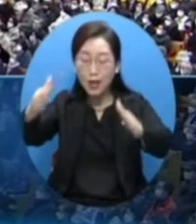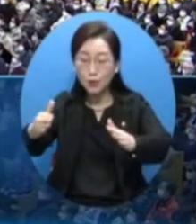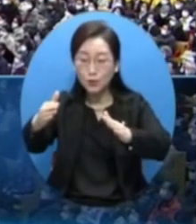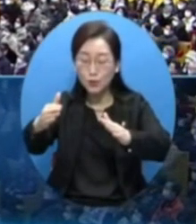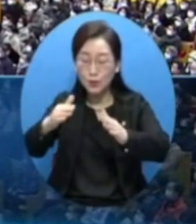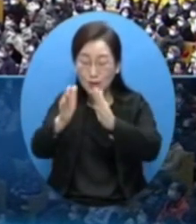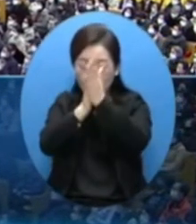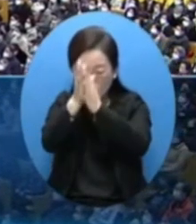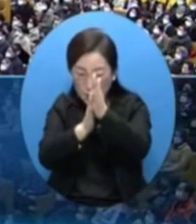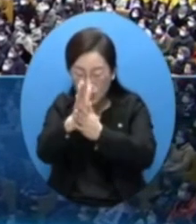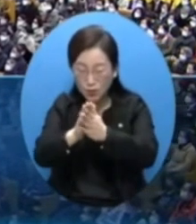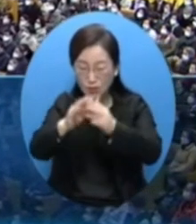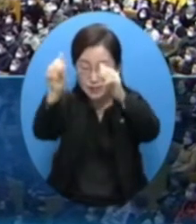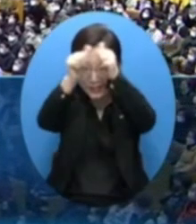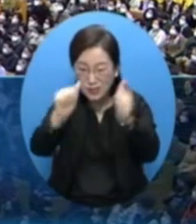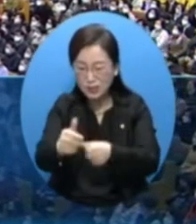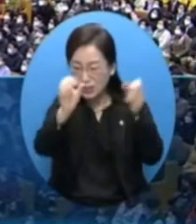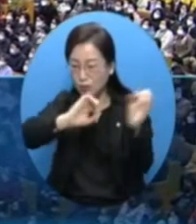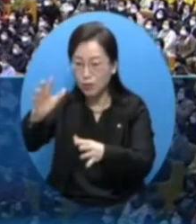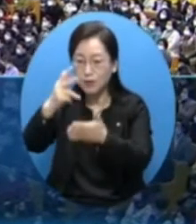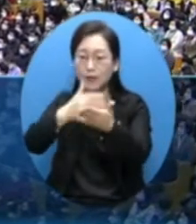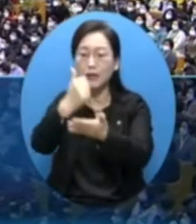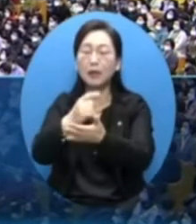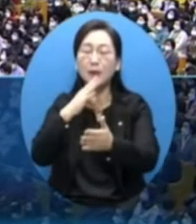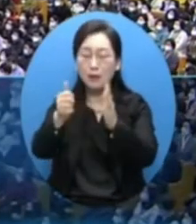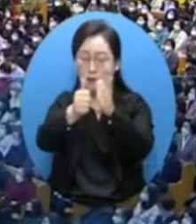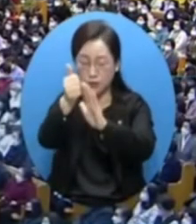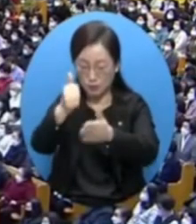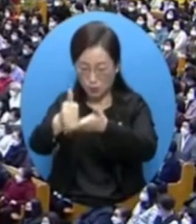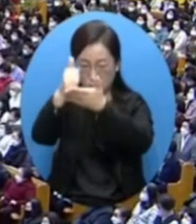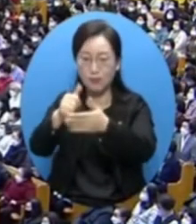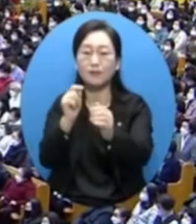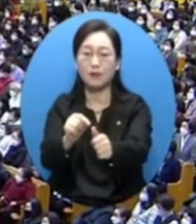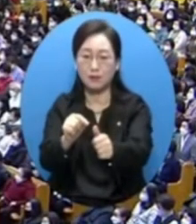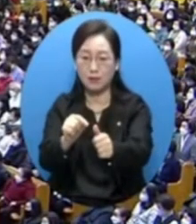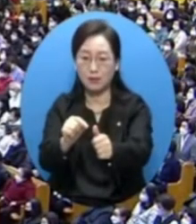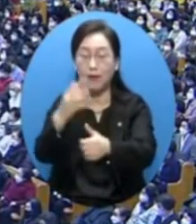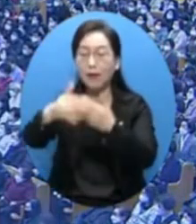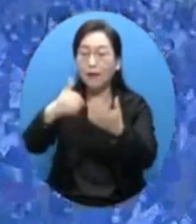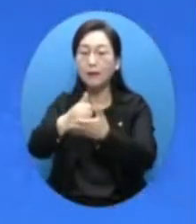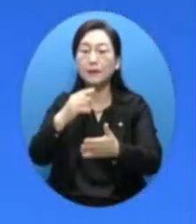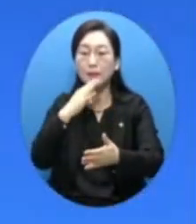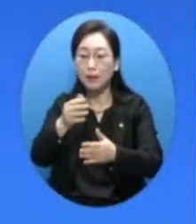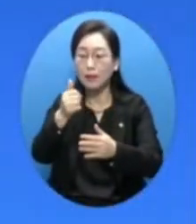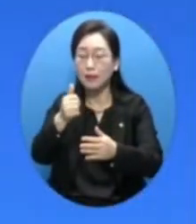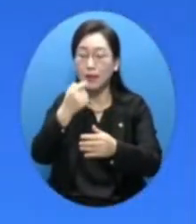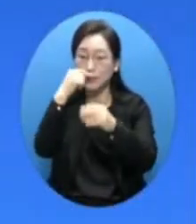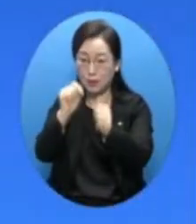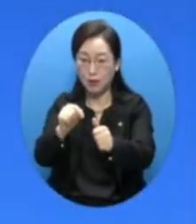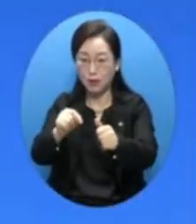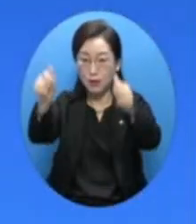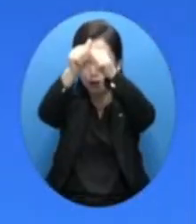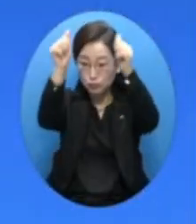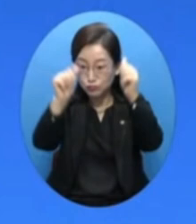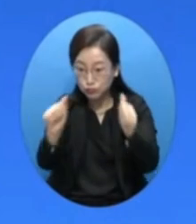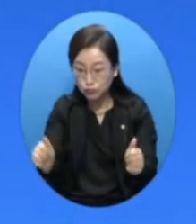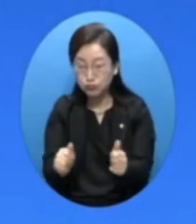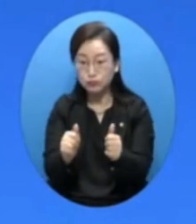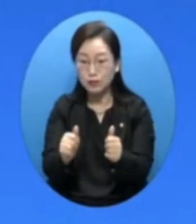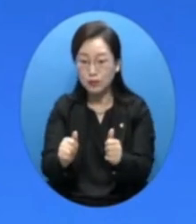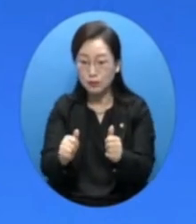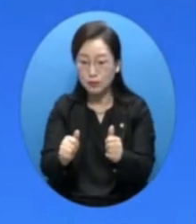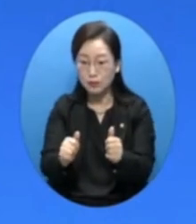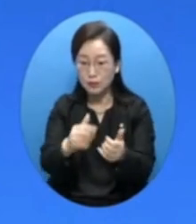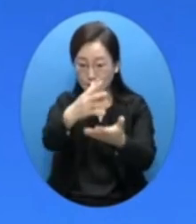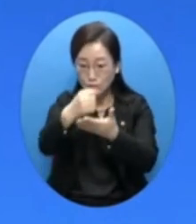성전신들을 치어버리고 야외만 섬기라 오직 하나님만을 섬기고 우상을 너의 삶